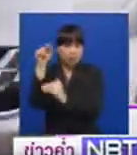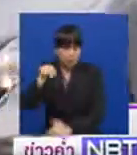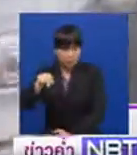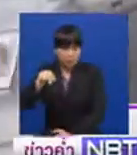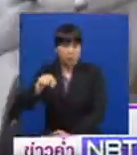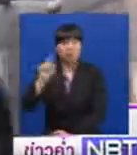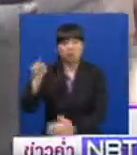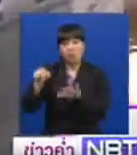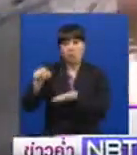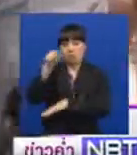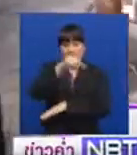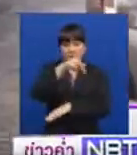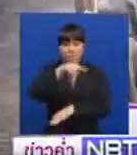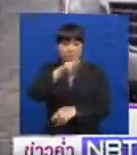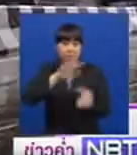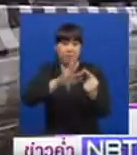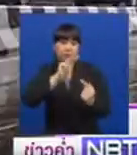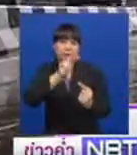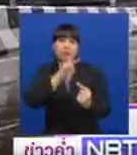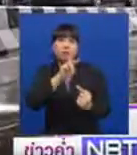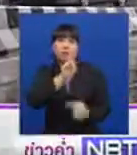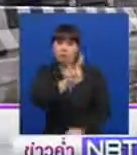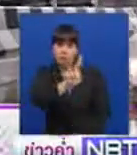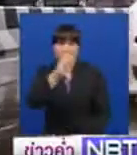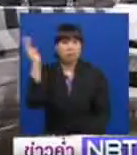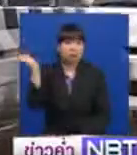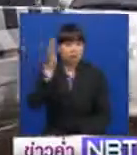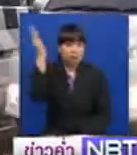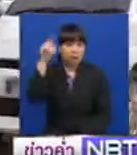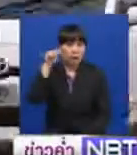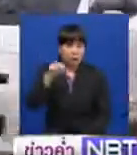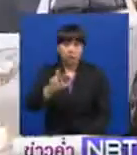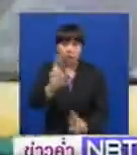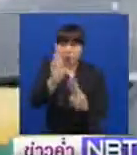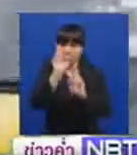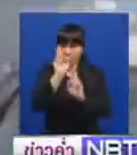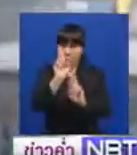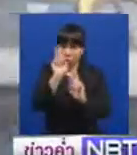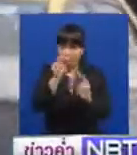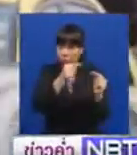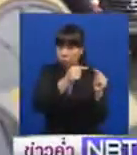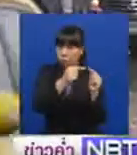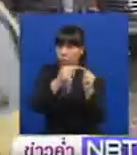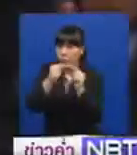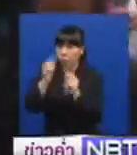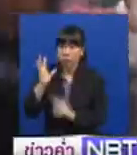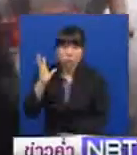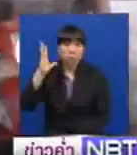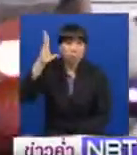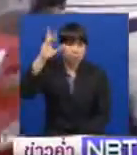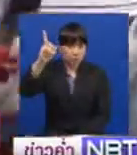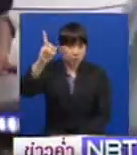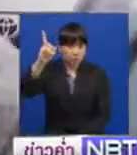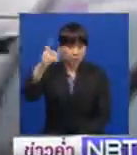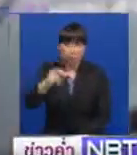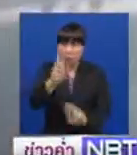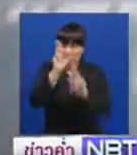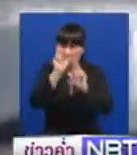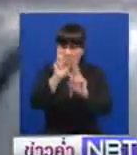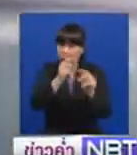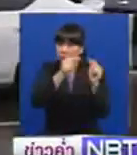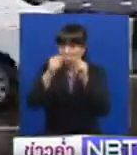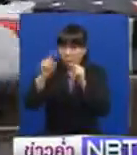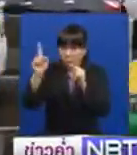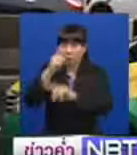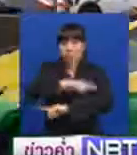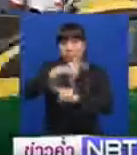ขตฝั่งพระนครซึ่งสภาวะอากาศเช่นนี้ต้องเฝ้าระวังต่อเนื่องจนถึงวันพรุ่งนี้และต้องเฝ้าระวังอีกช่วงในวัน